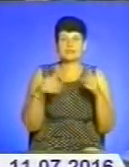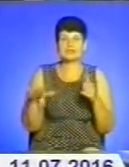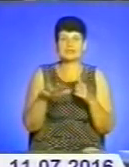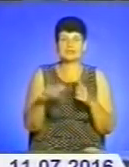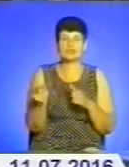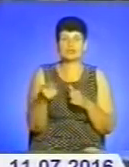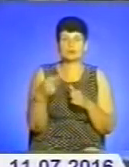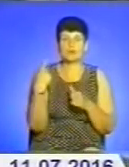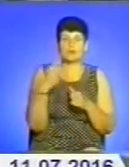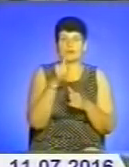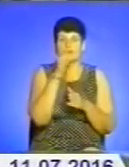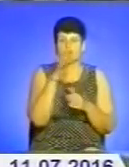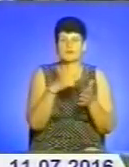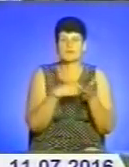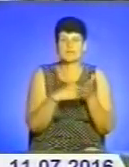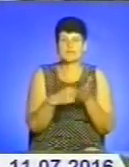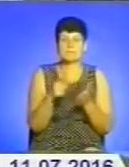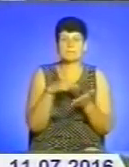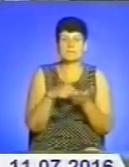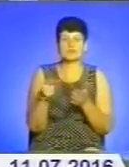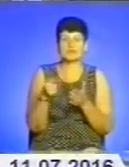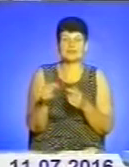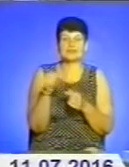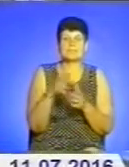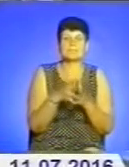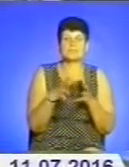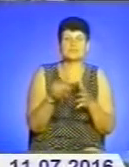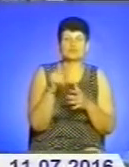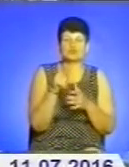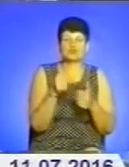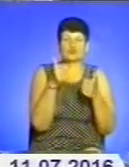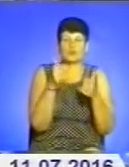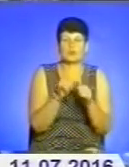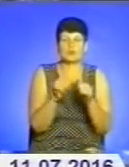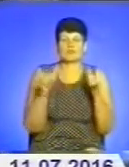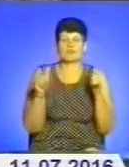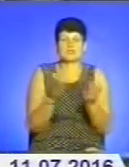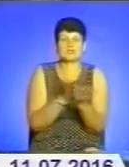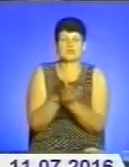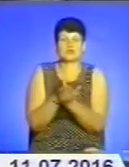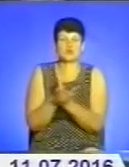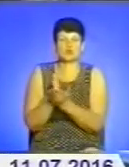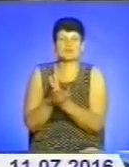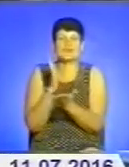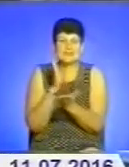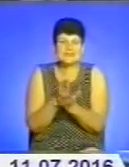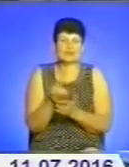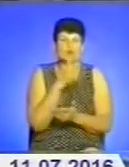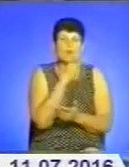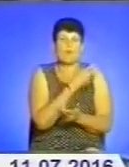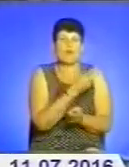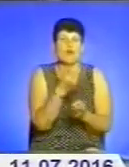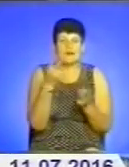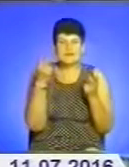ми не можемо не відзначити місто Теребовлю, тим більше, що тут, як бачите, добре розвинута інфраструктура, є що показати, і найважливіше –